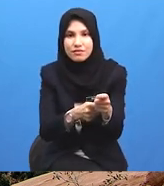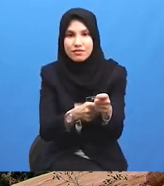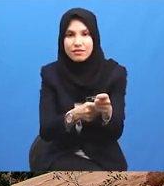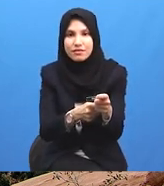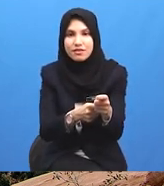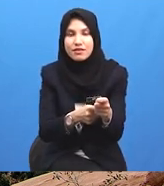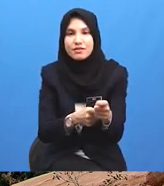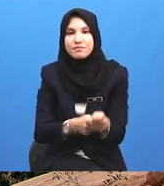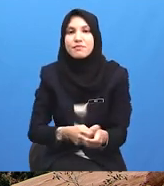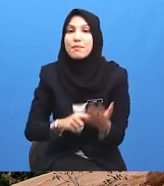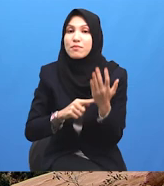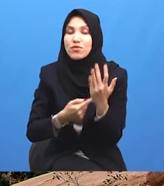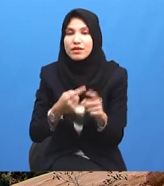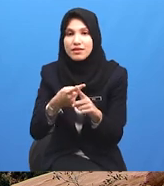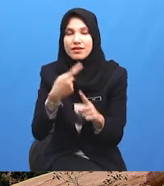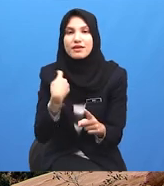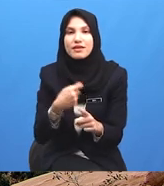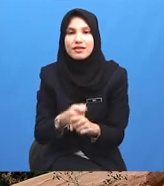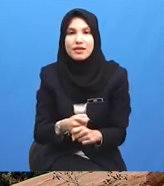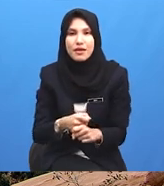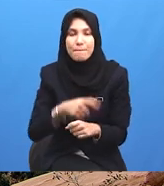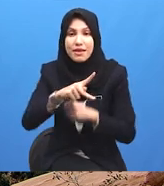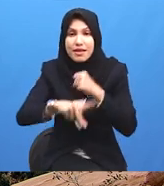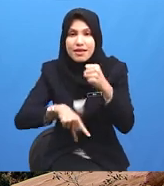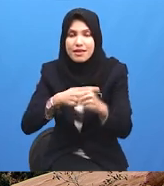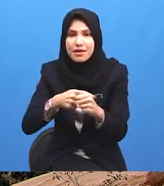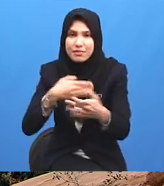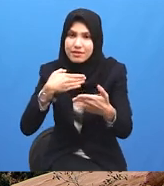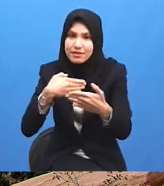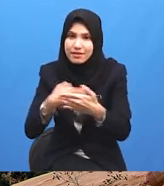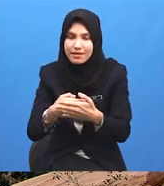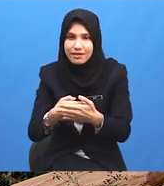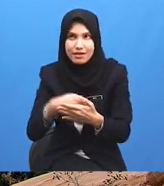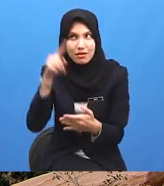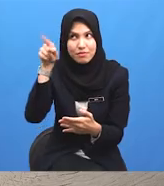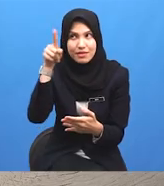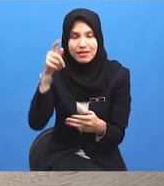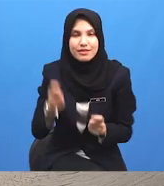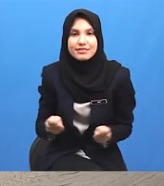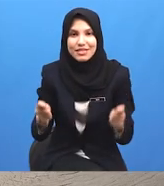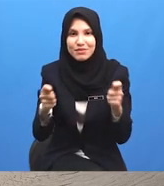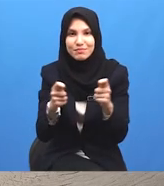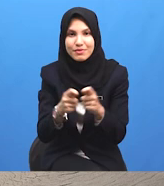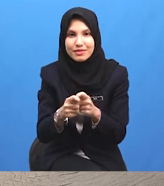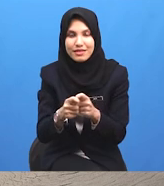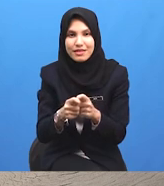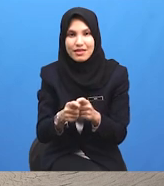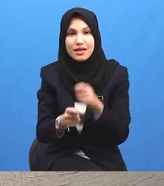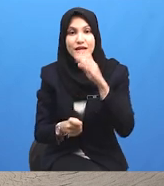bermula daripada planet yang paling dekat dengan matahari adalah seperti